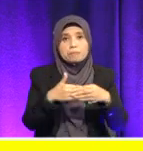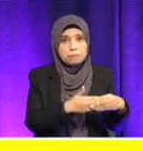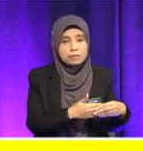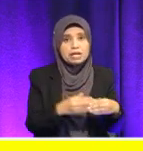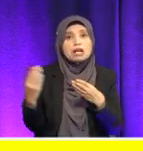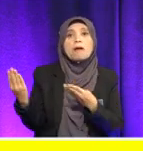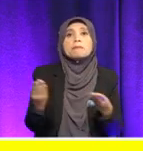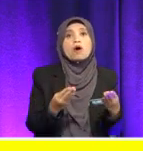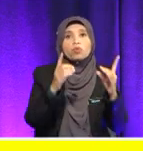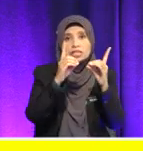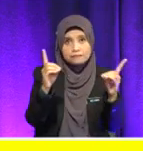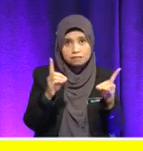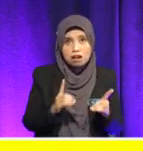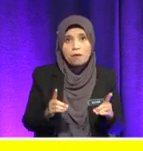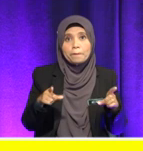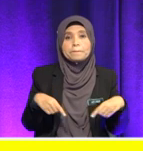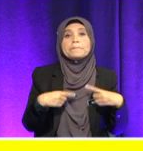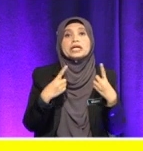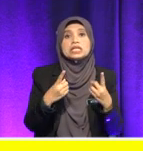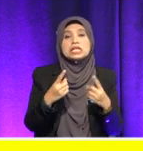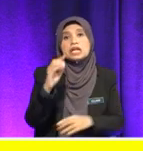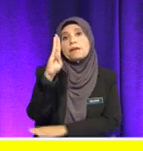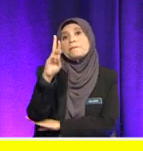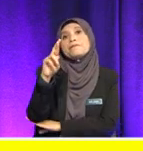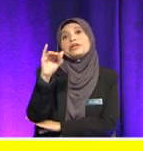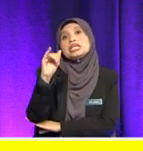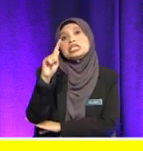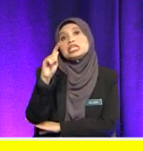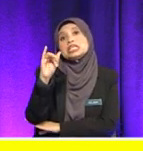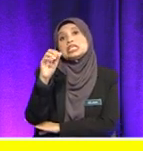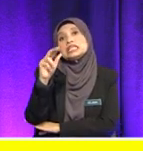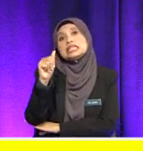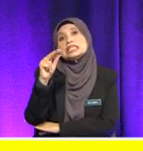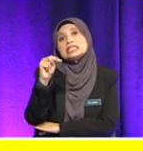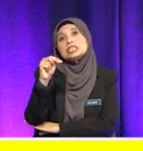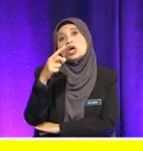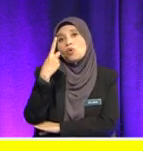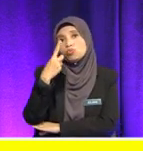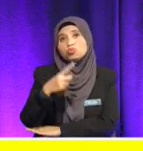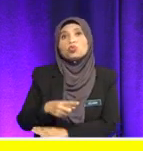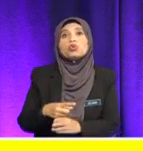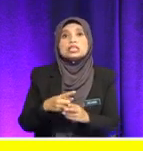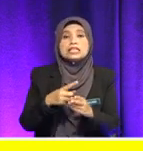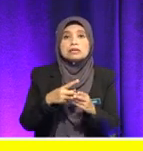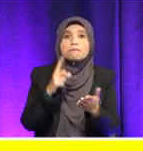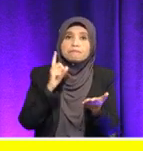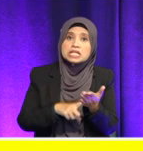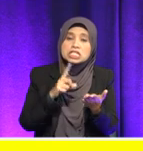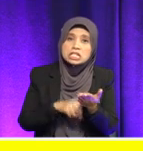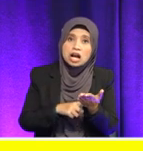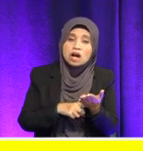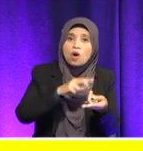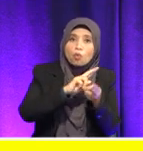draft ini tadi bawa ke britten dan bincangkan semula kemudian di mutamatkan dipindah dan